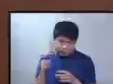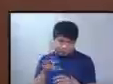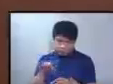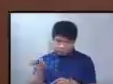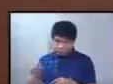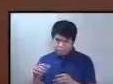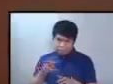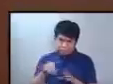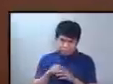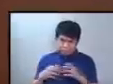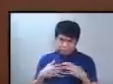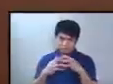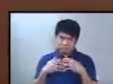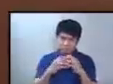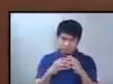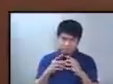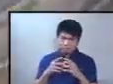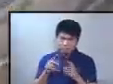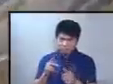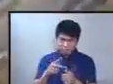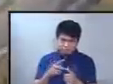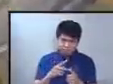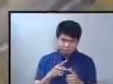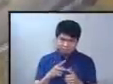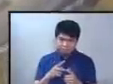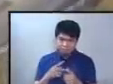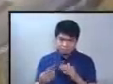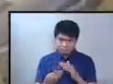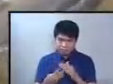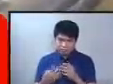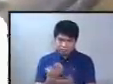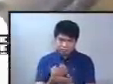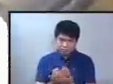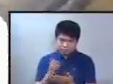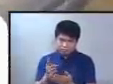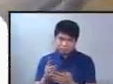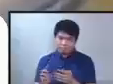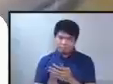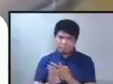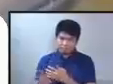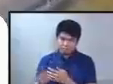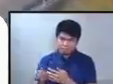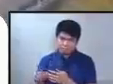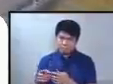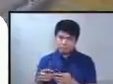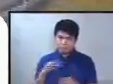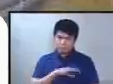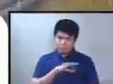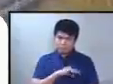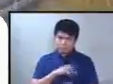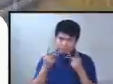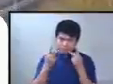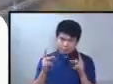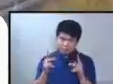sa Build, Build, Build at ituturing na priority ay base sa economic rate of return ng proyekto o ang magiging pakinabang ng